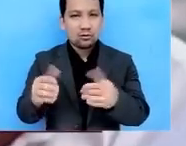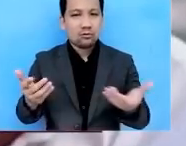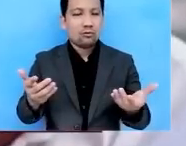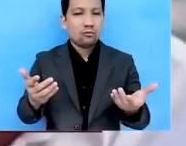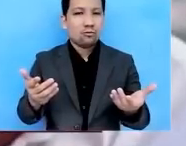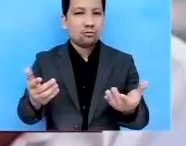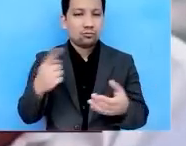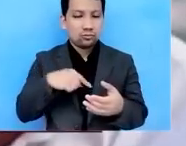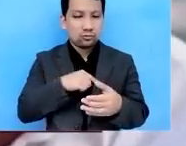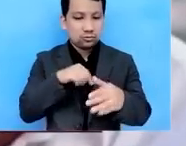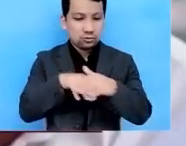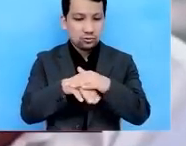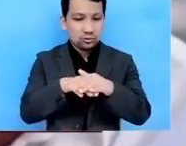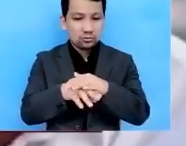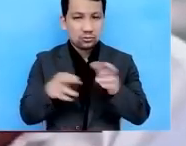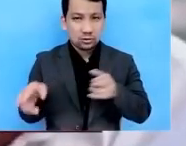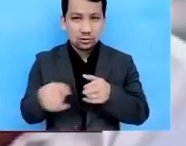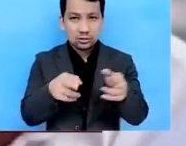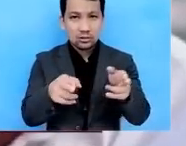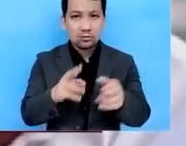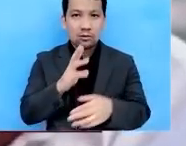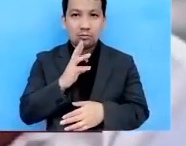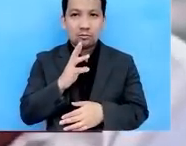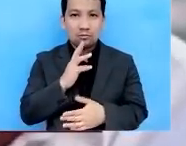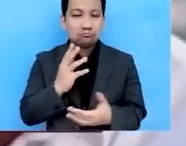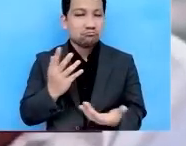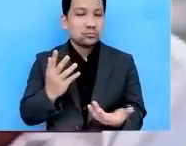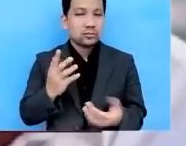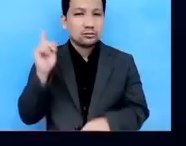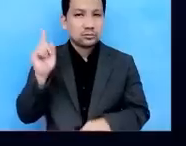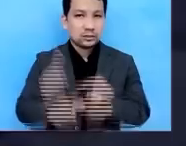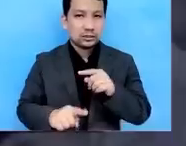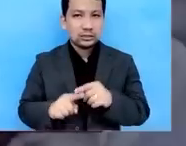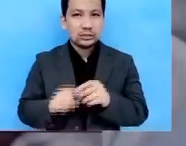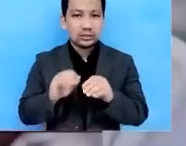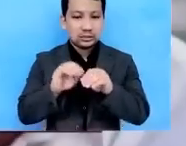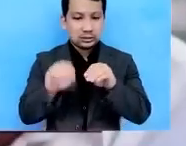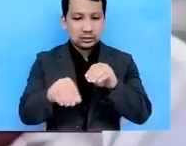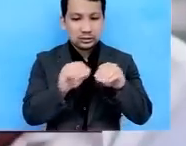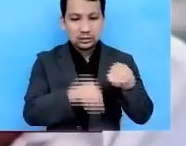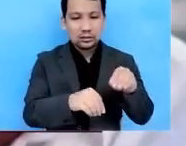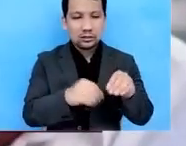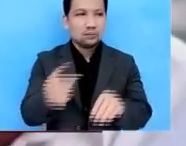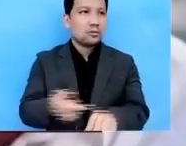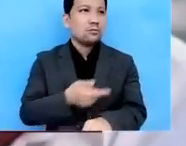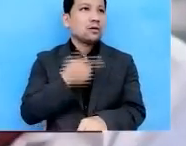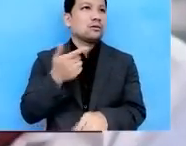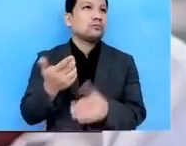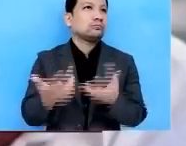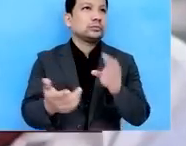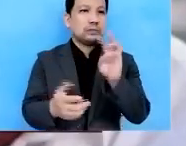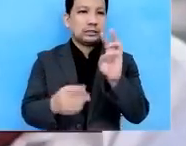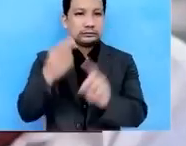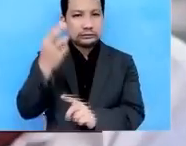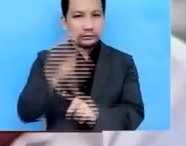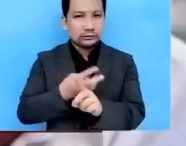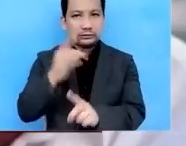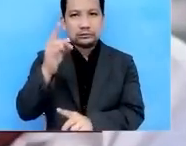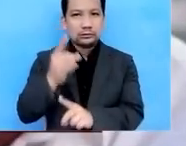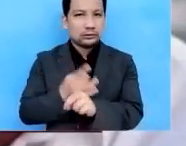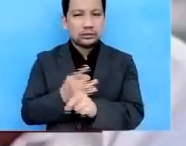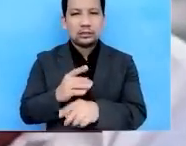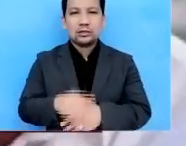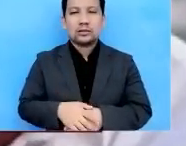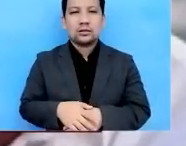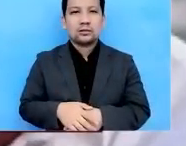have access to the rivers and the water, ay hindi talaga makatanim. Kung magtagal yan ng mga 6 months, 8 months, ayaw, matay na